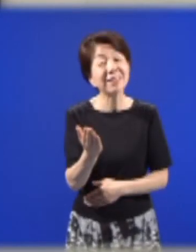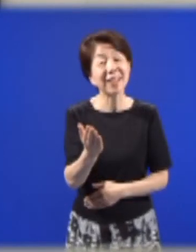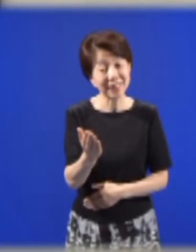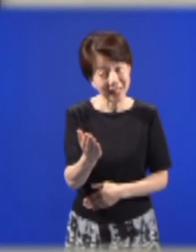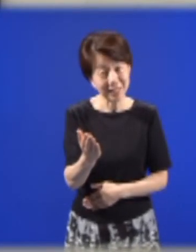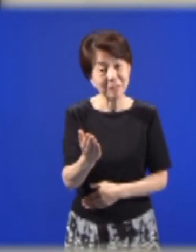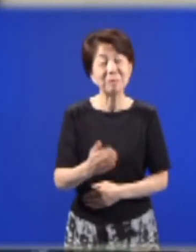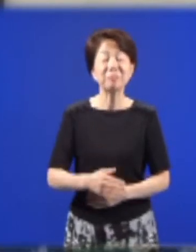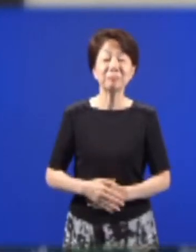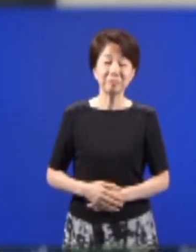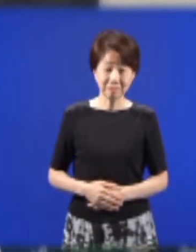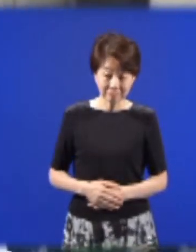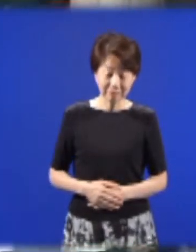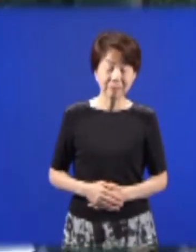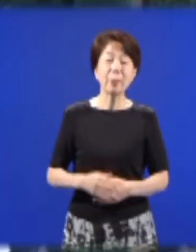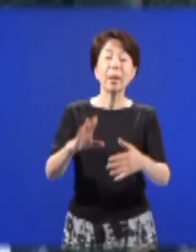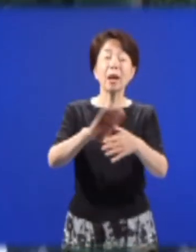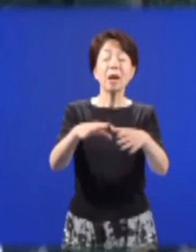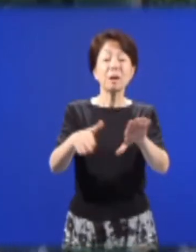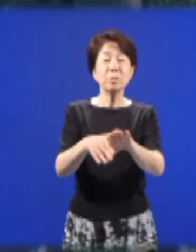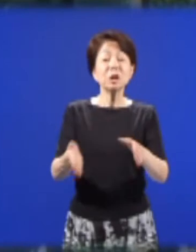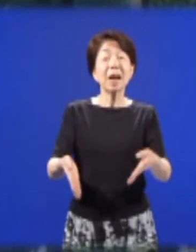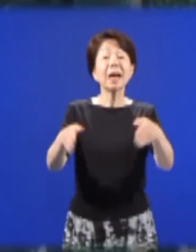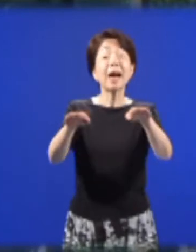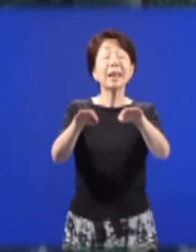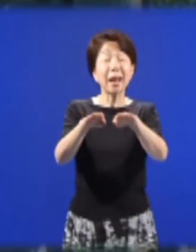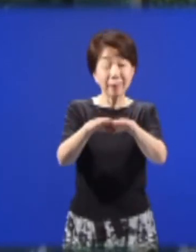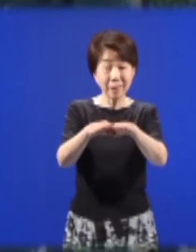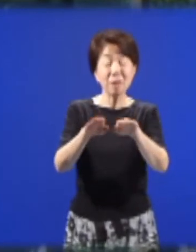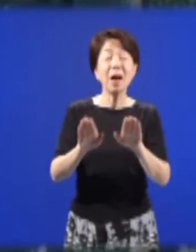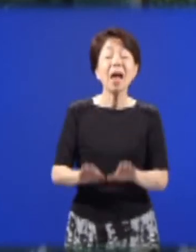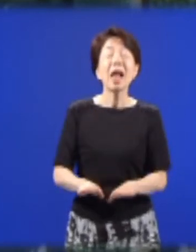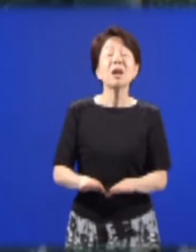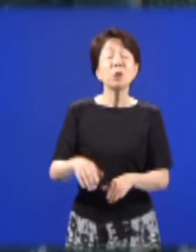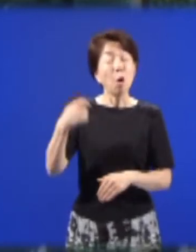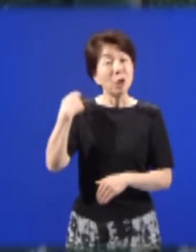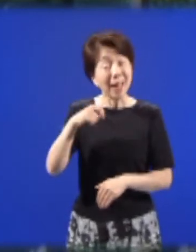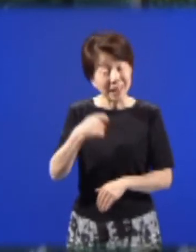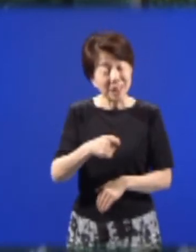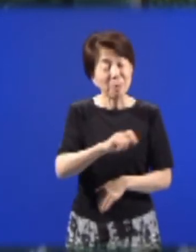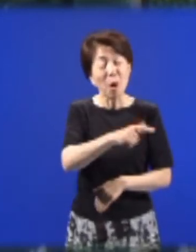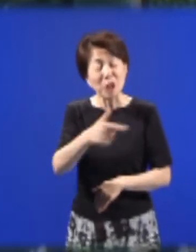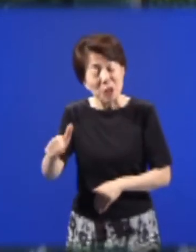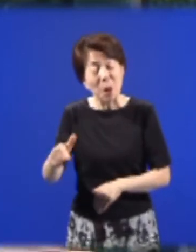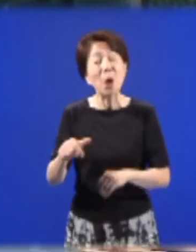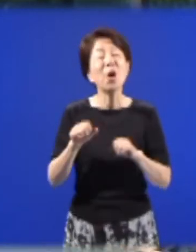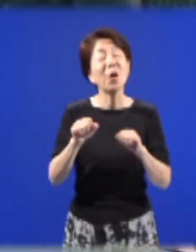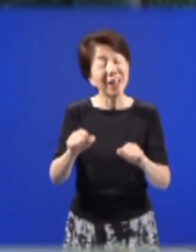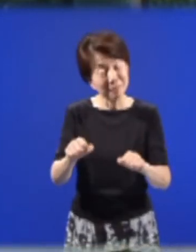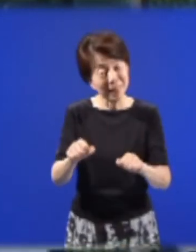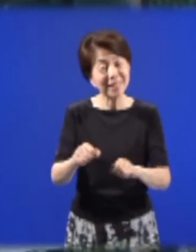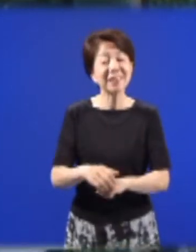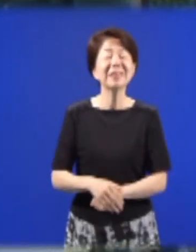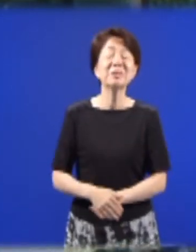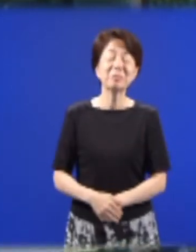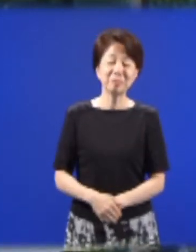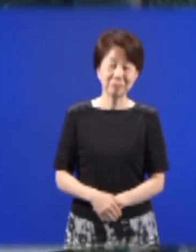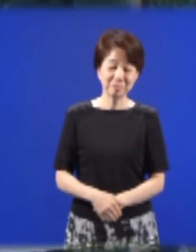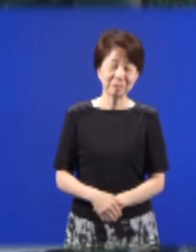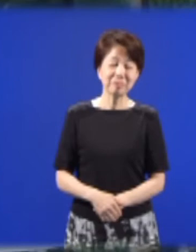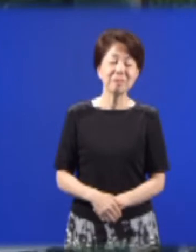くださいね。文化会館ではこの夏からも催しがたくさんありますよ。